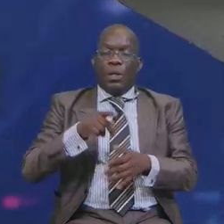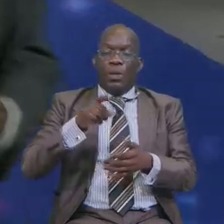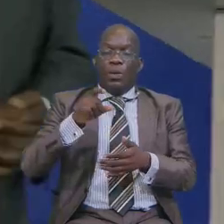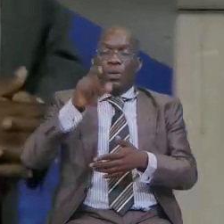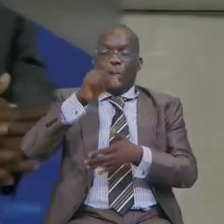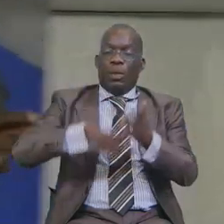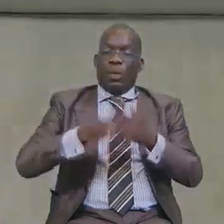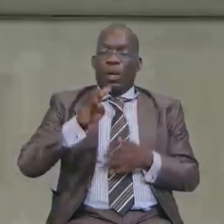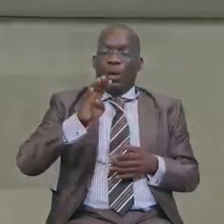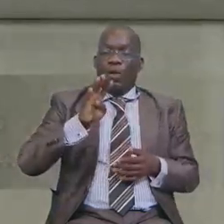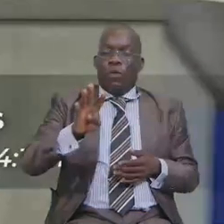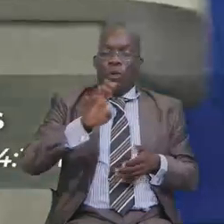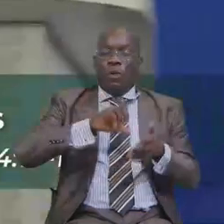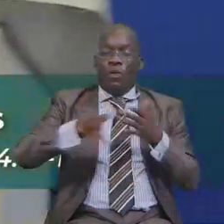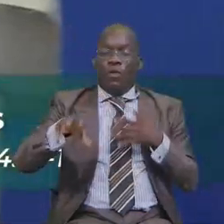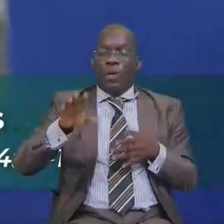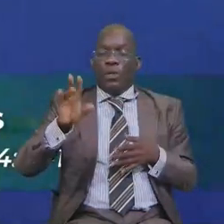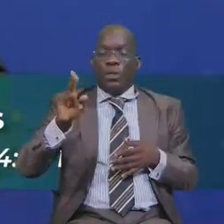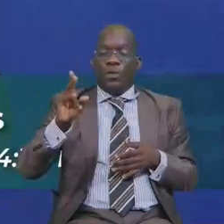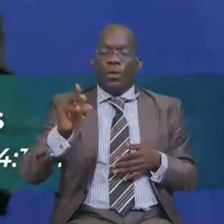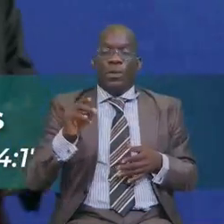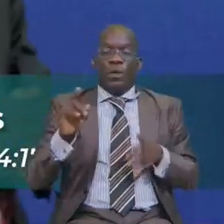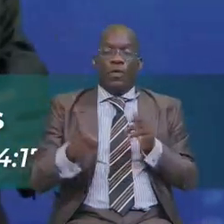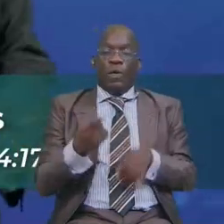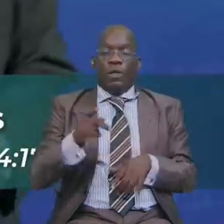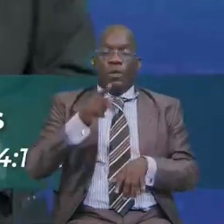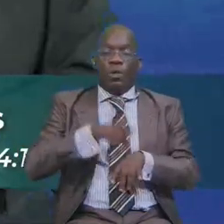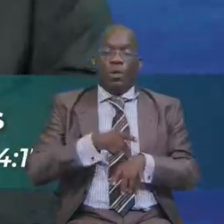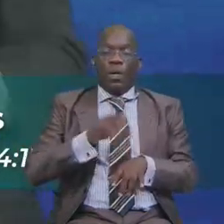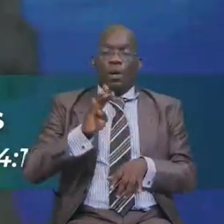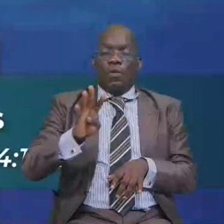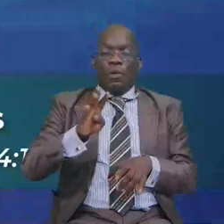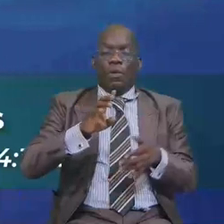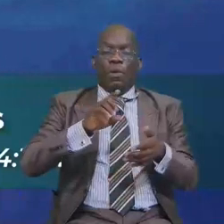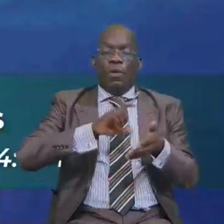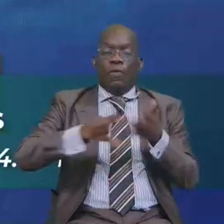Verset 17, 1 Pierre, chapitre 4, verset 17.